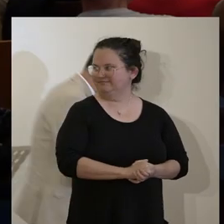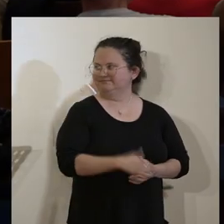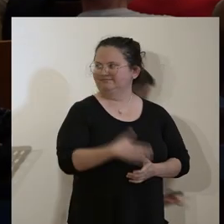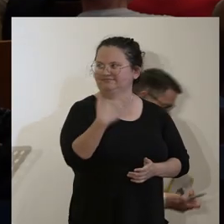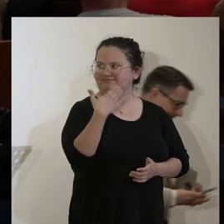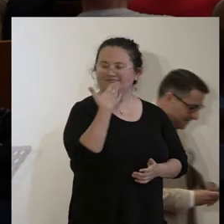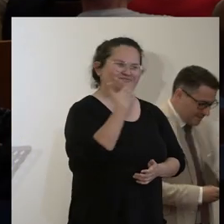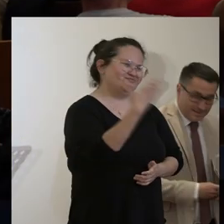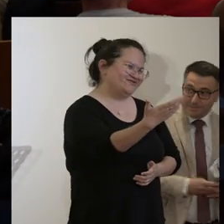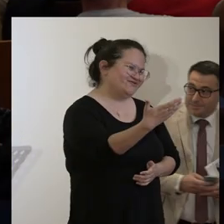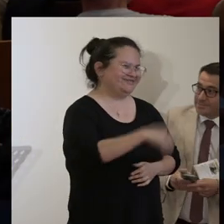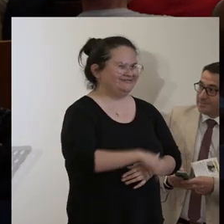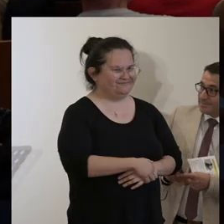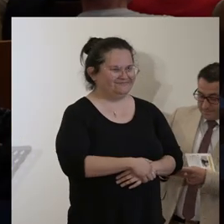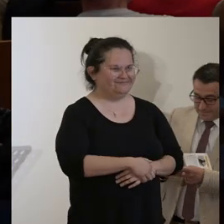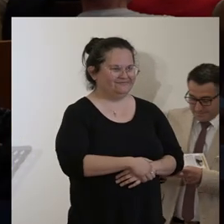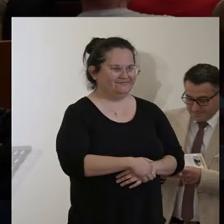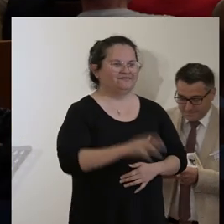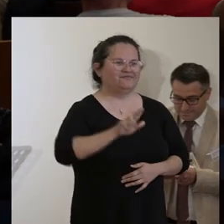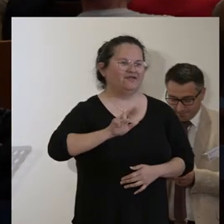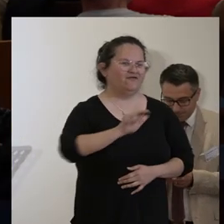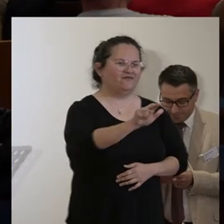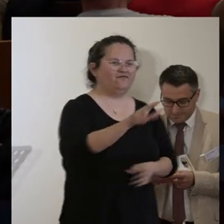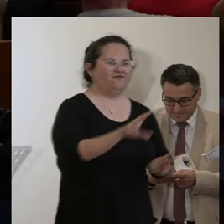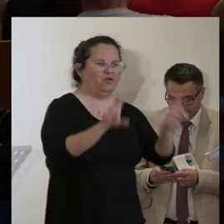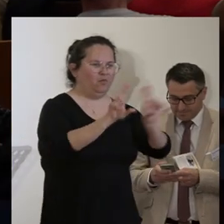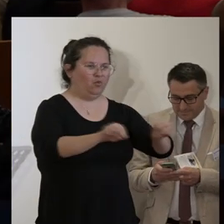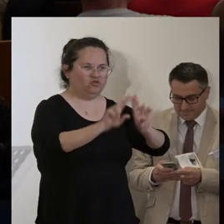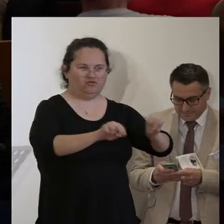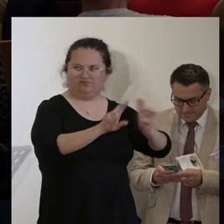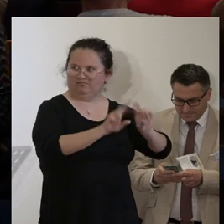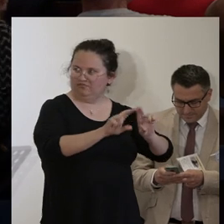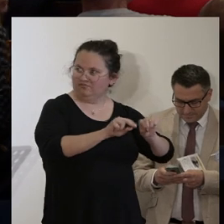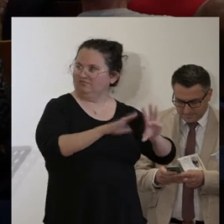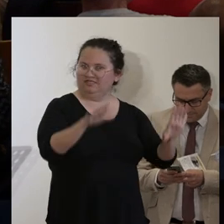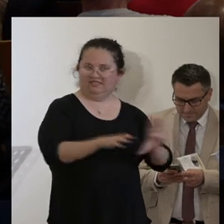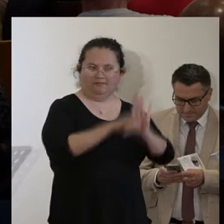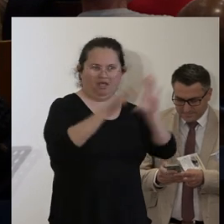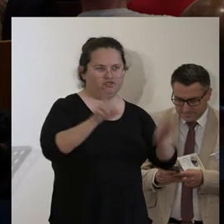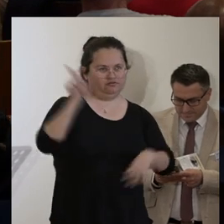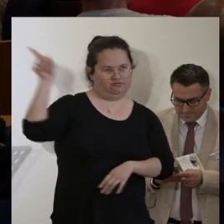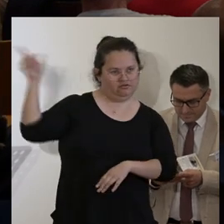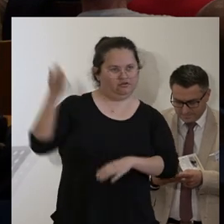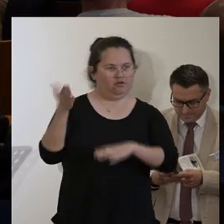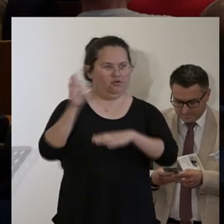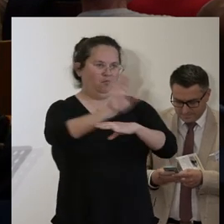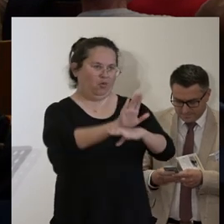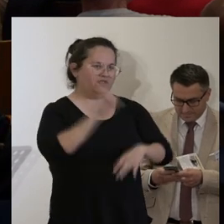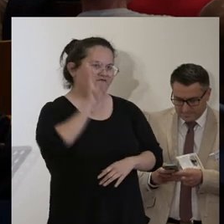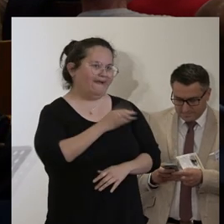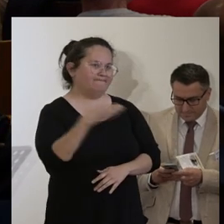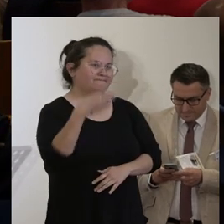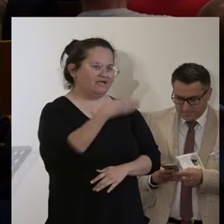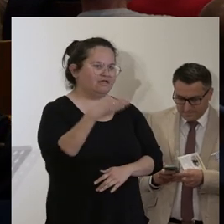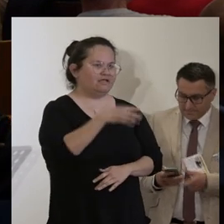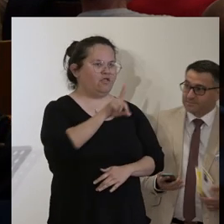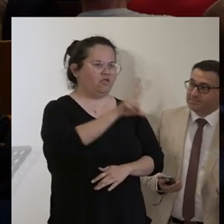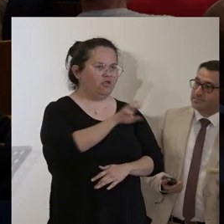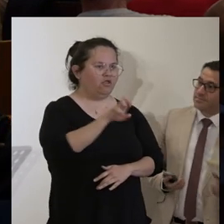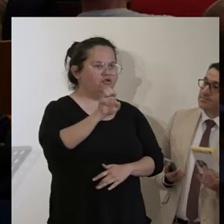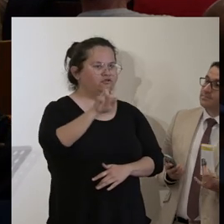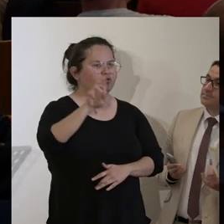Bonsoir. Donc je vais vous parler de cette œuvre qui représente Marguerite Deurbroeck, née